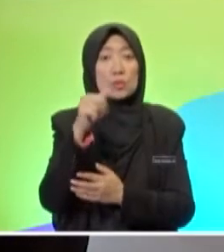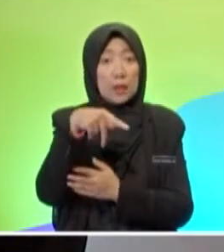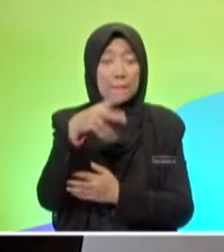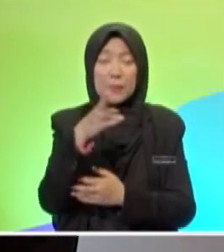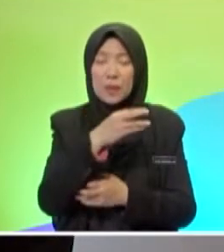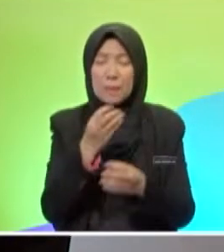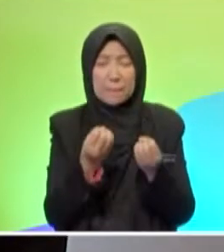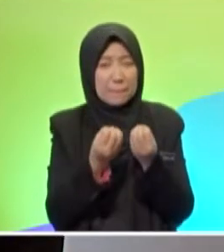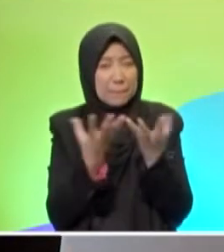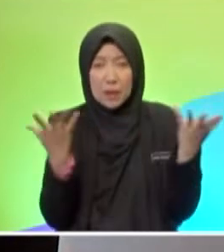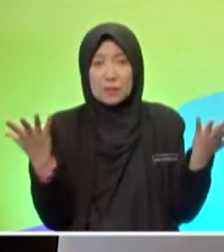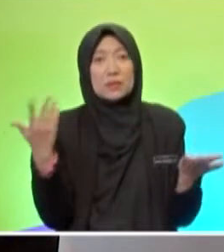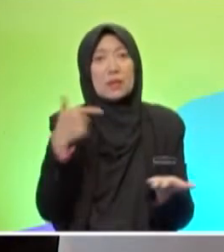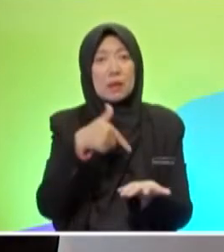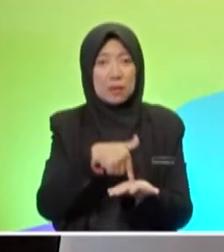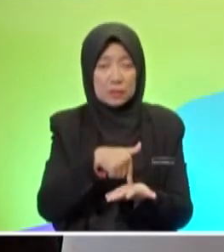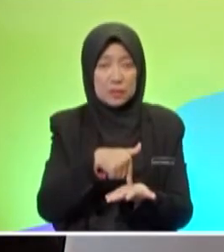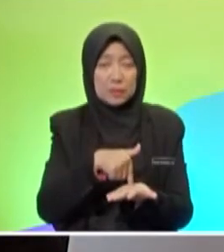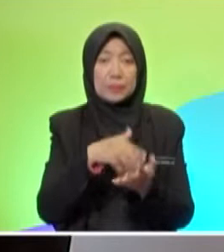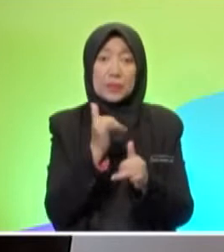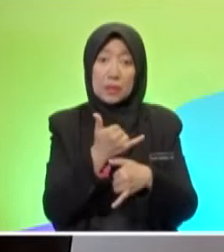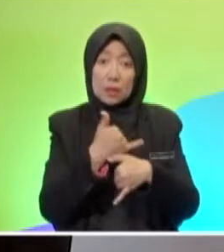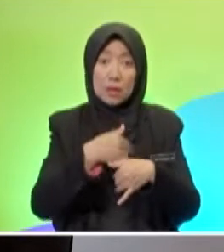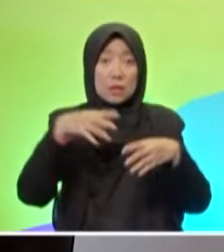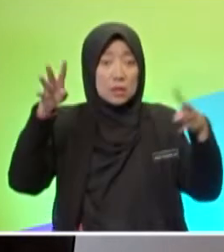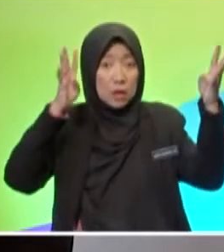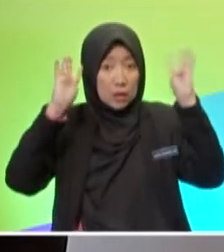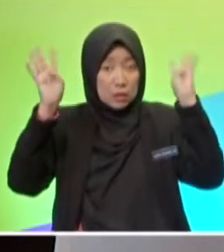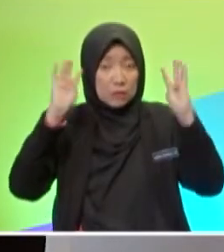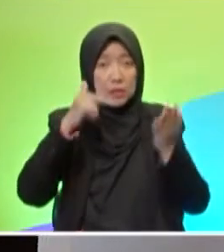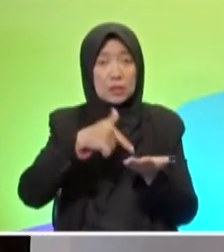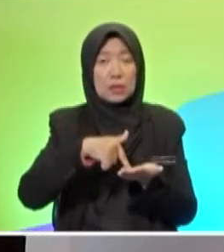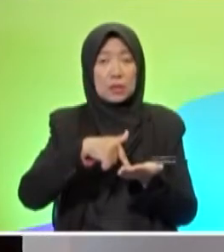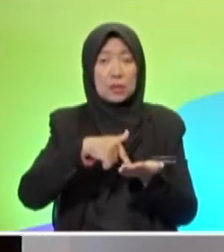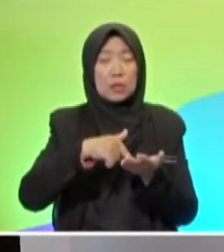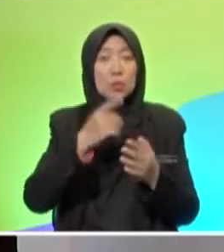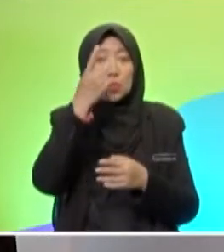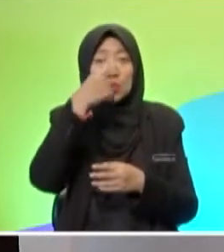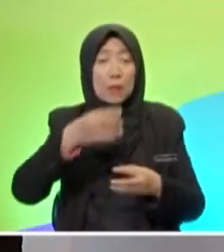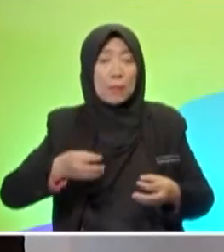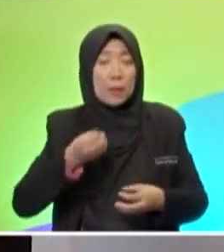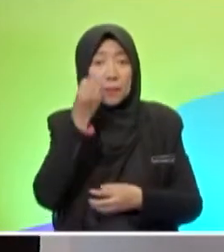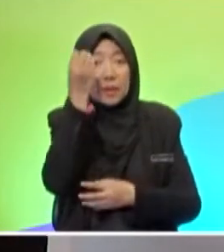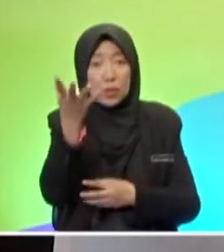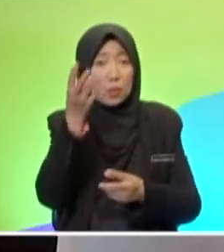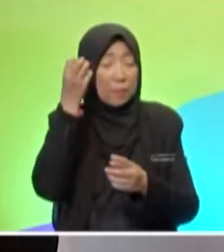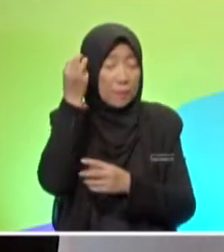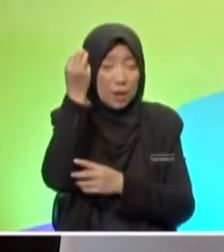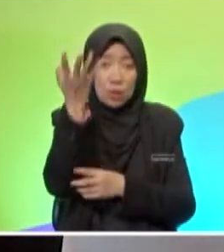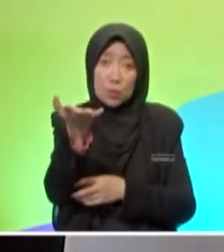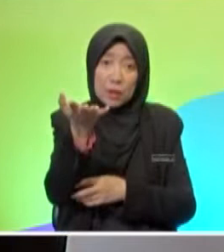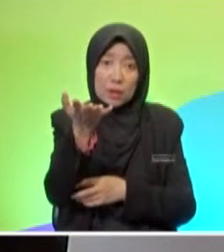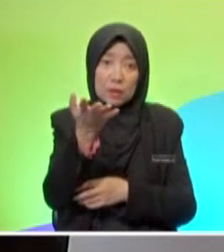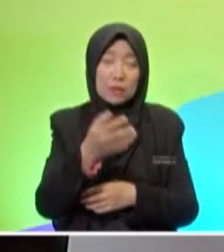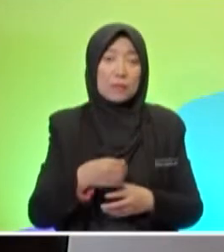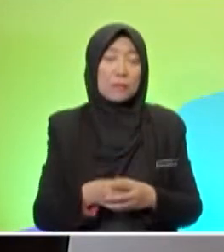karya kek ini adalah salah satu cara untuk menyebarluaskan maklumat kadang-kadang belajar di dalam kelas hanya dimulut